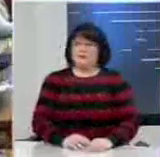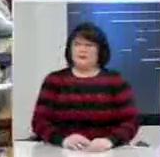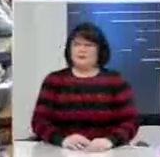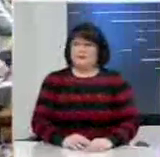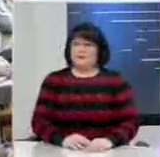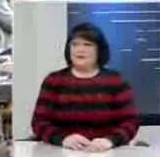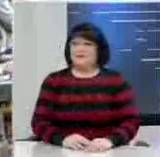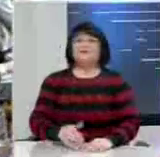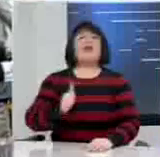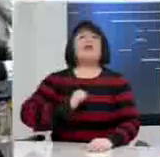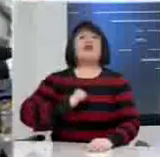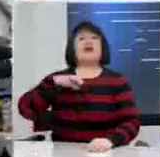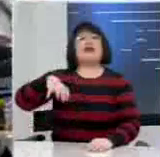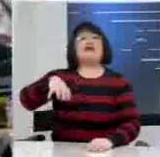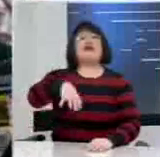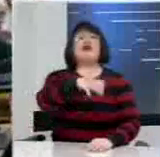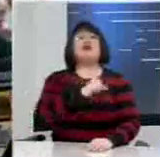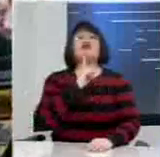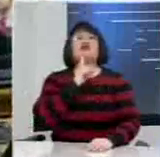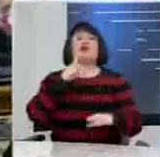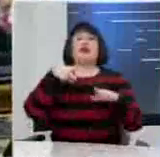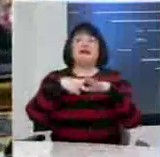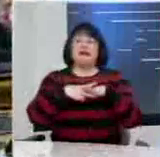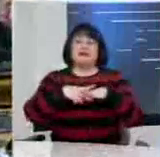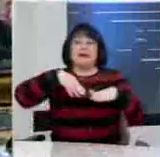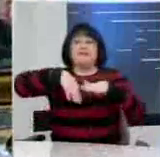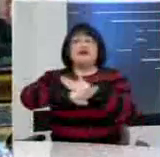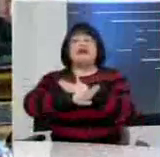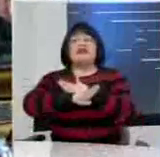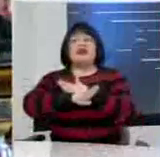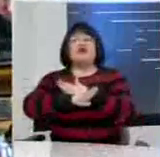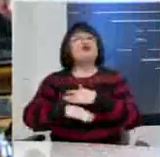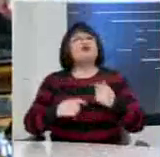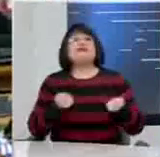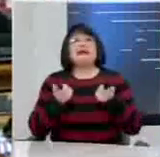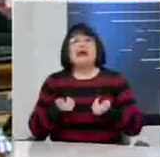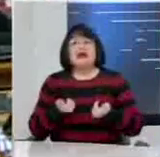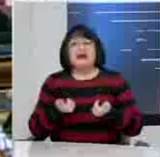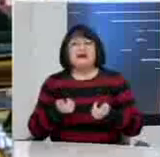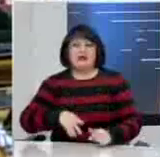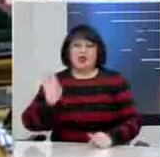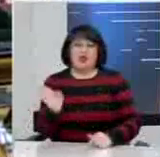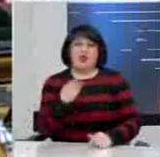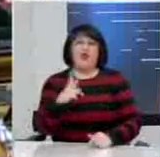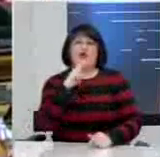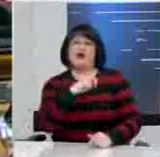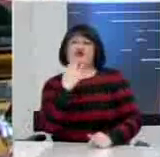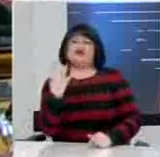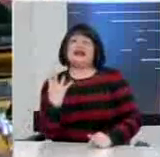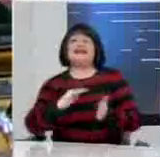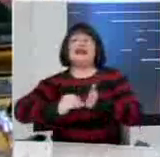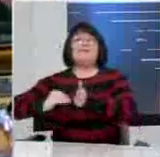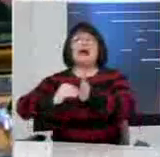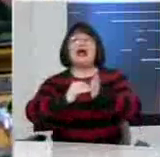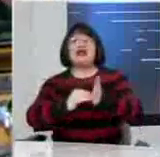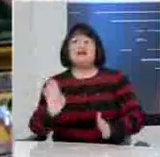μεγάλοι ιδιωτικοί φορείς, όπως η Τράπεζα Πειραιώς, που προχώρησε στην απόλυση 24 υπαλλήλων